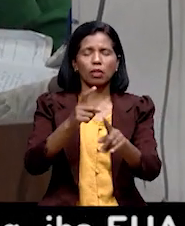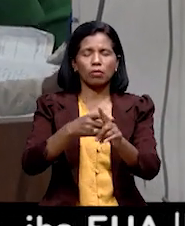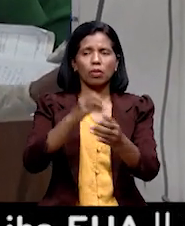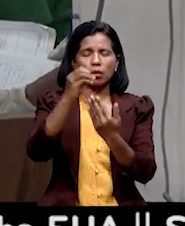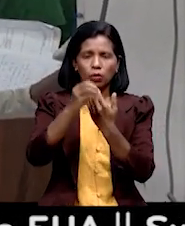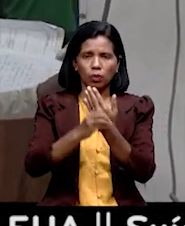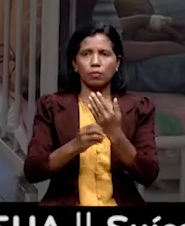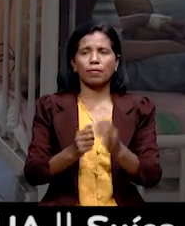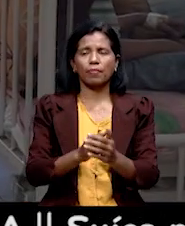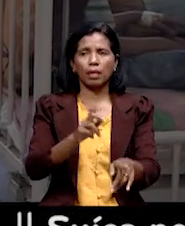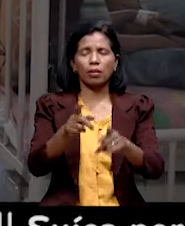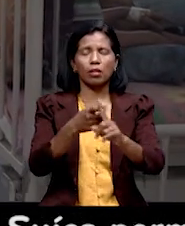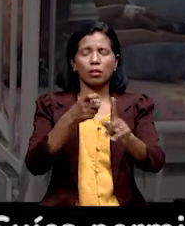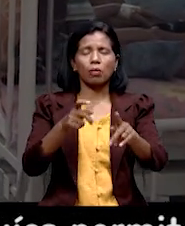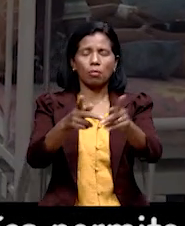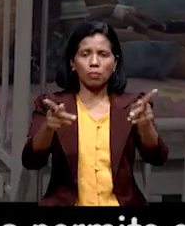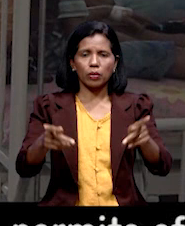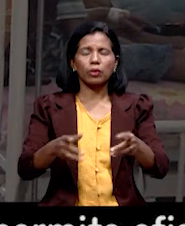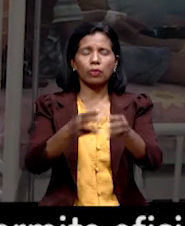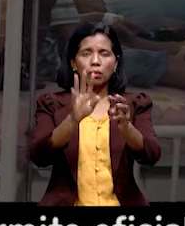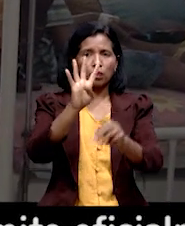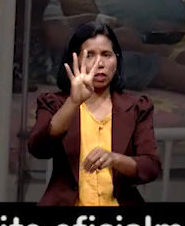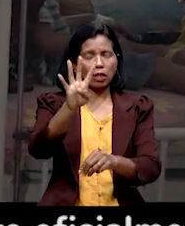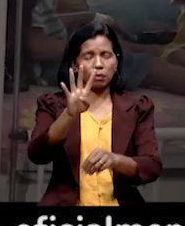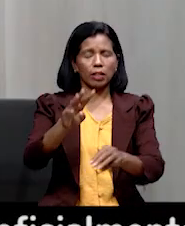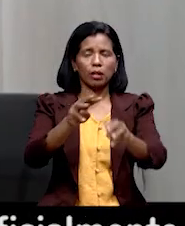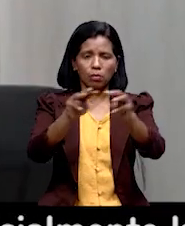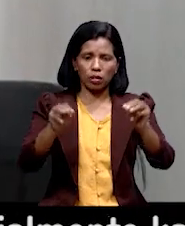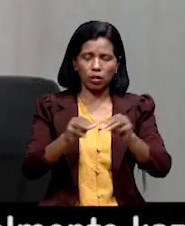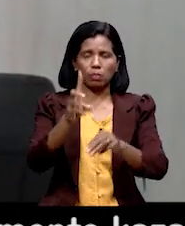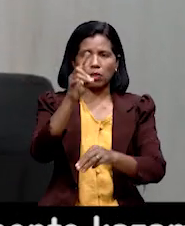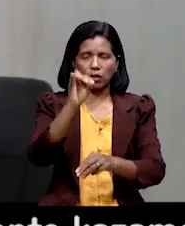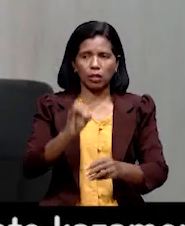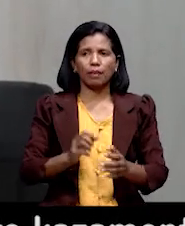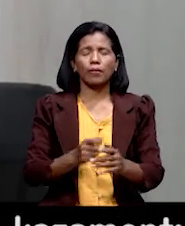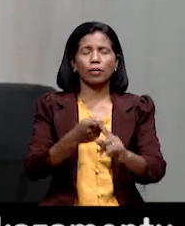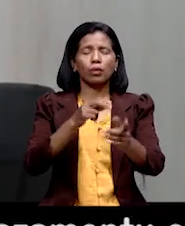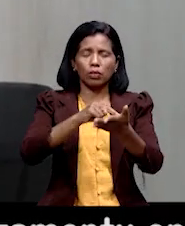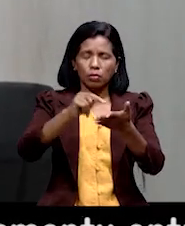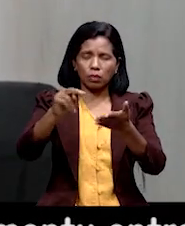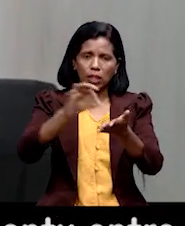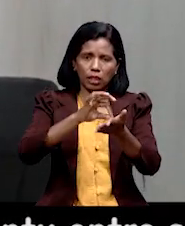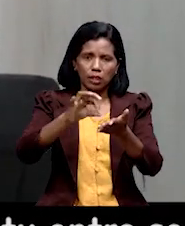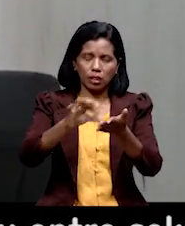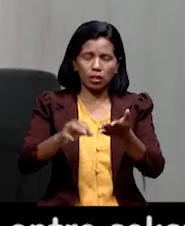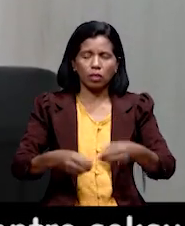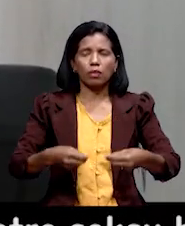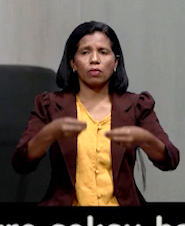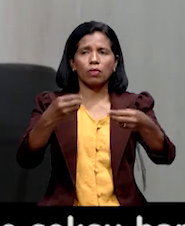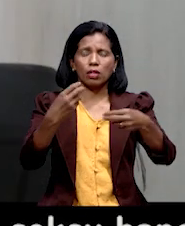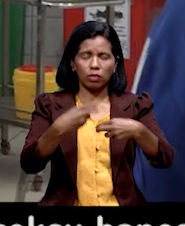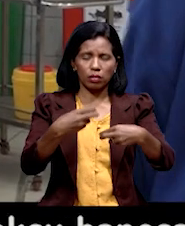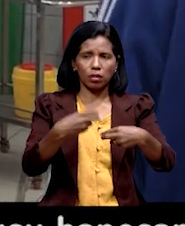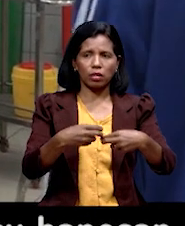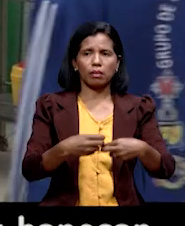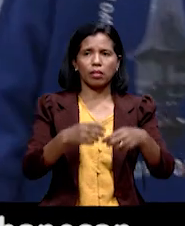ne mai husi posto lima nebe pertensia ba Munisipiu Dili. Husi número nebe resista afeta mos ba equipa intervenção